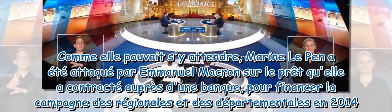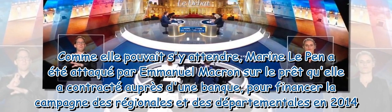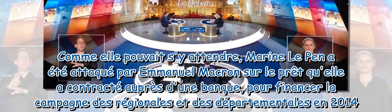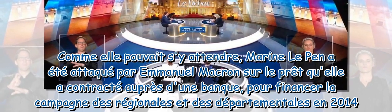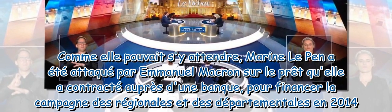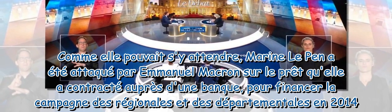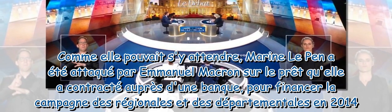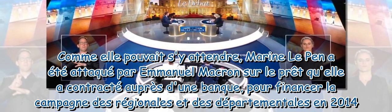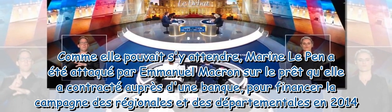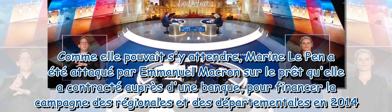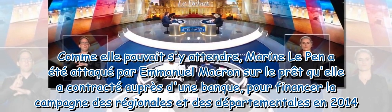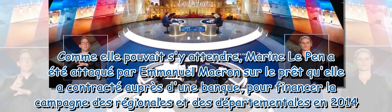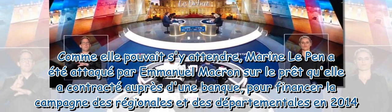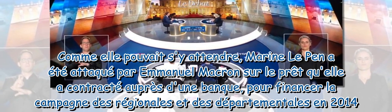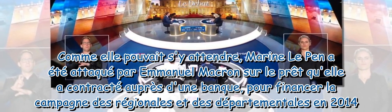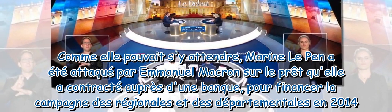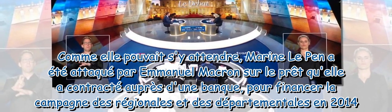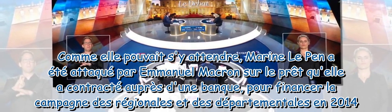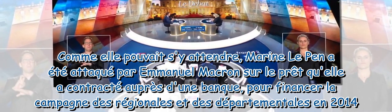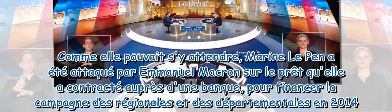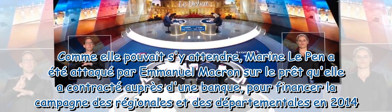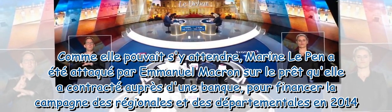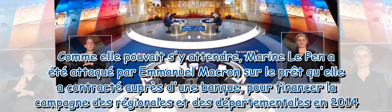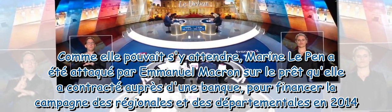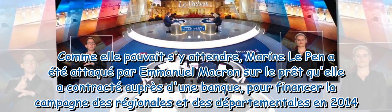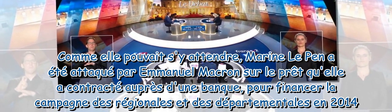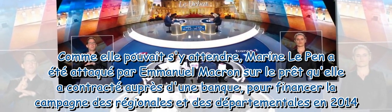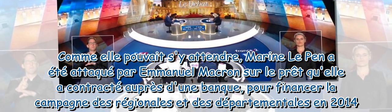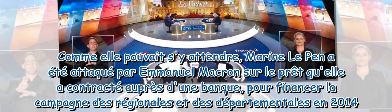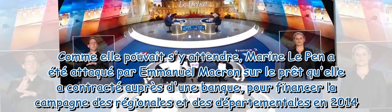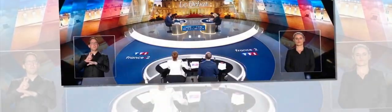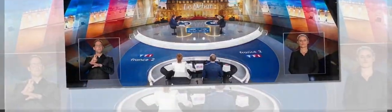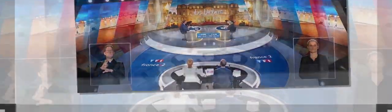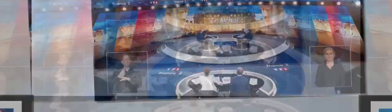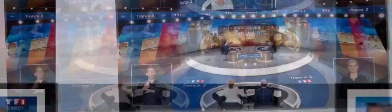pour financer la campagne des régionales et départementales en 2014